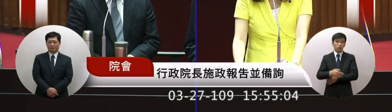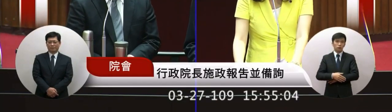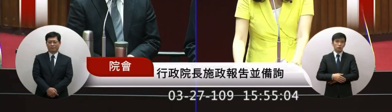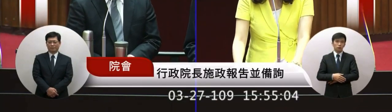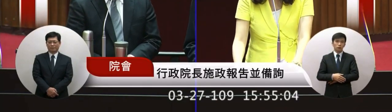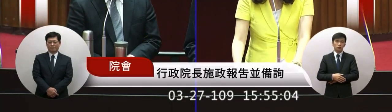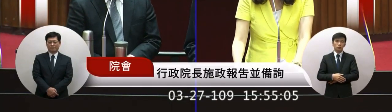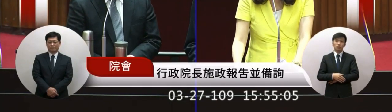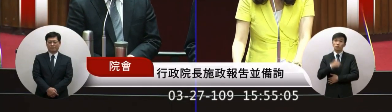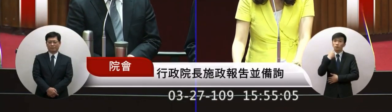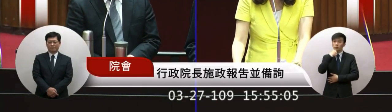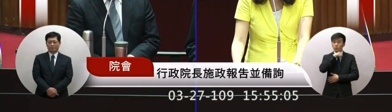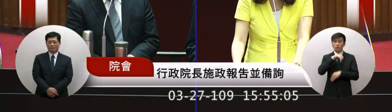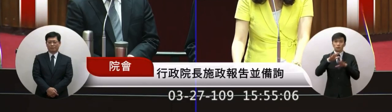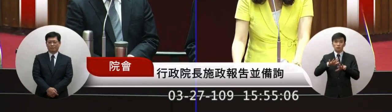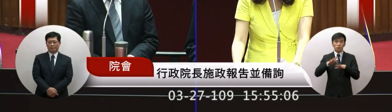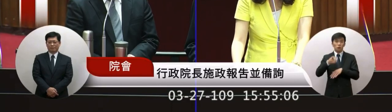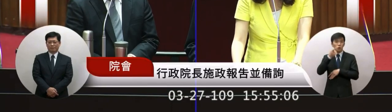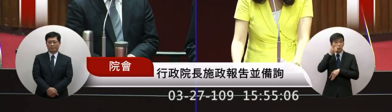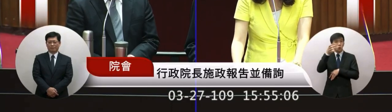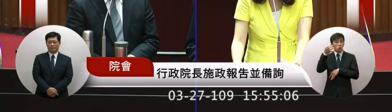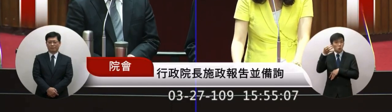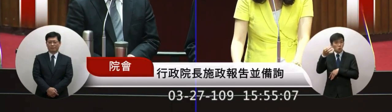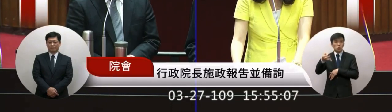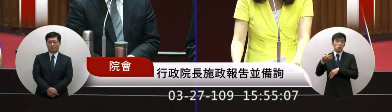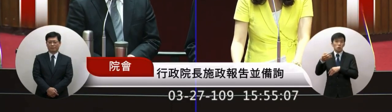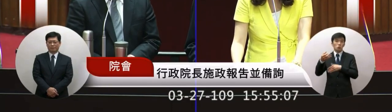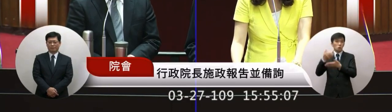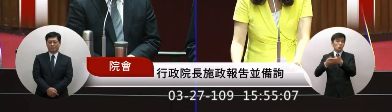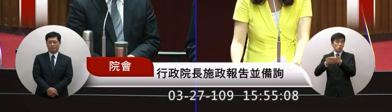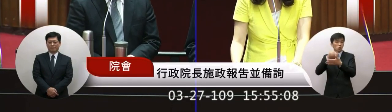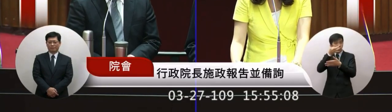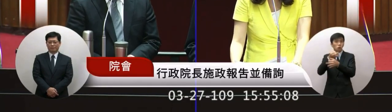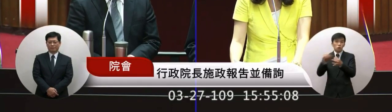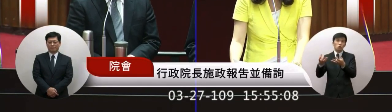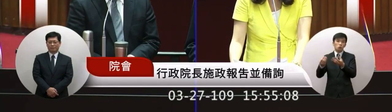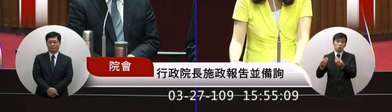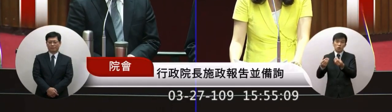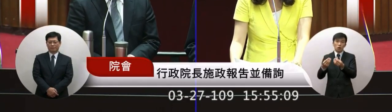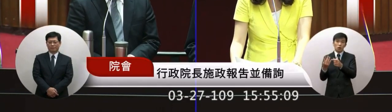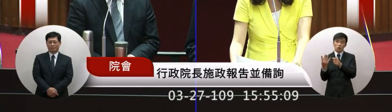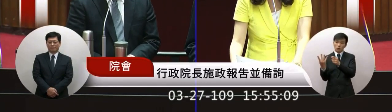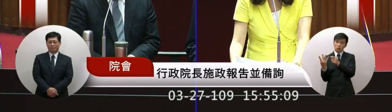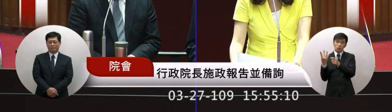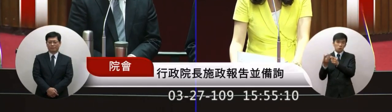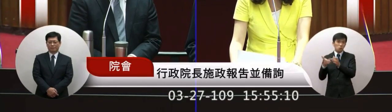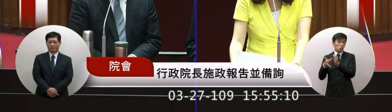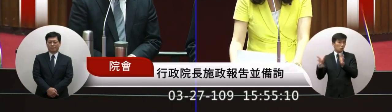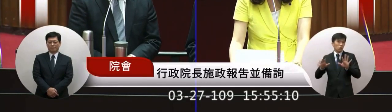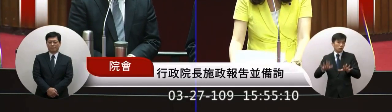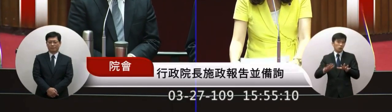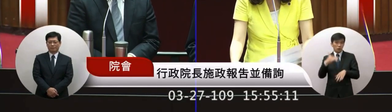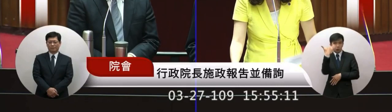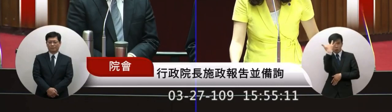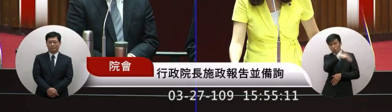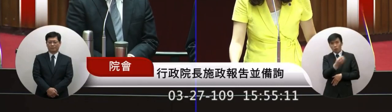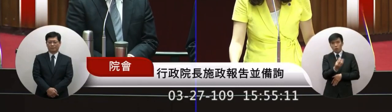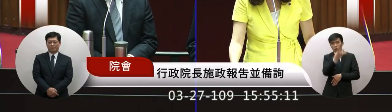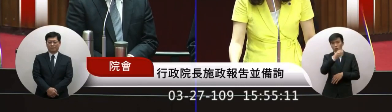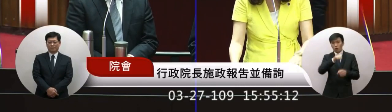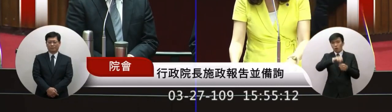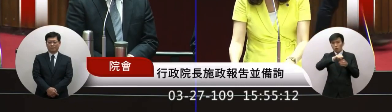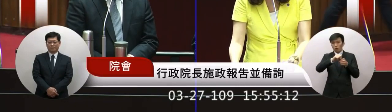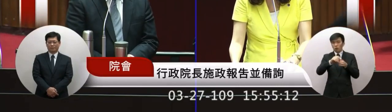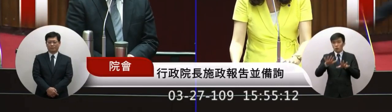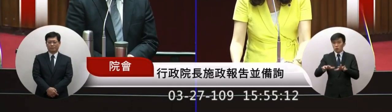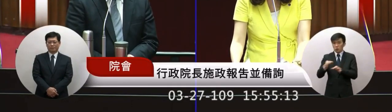中。台湾现在无薪假已经是四年来最高了，然后呢整个的无薪假的一个浪潮才刚刚开始